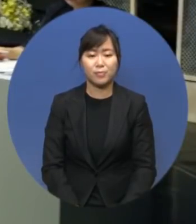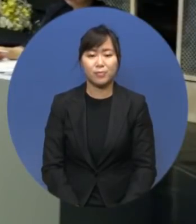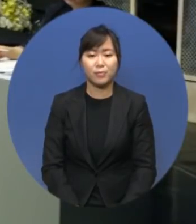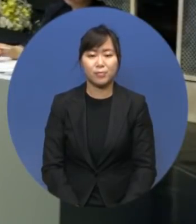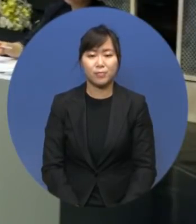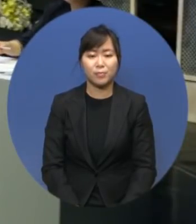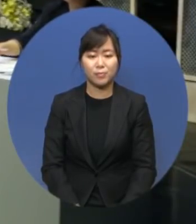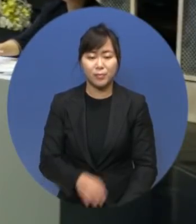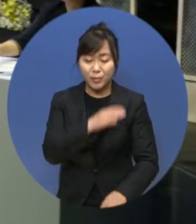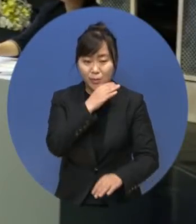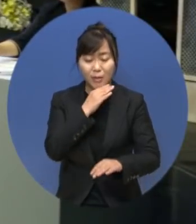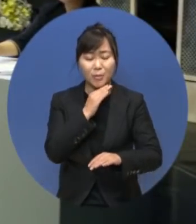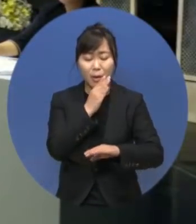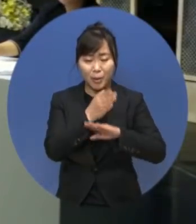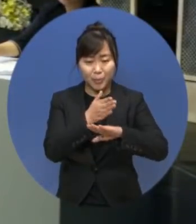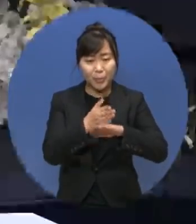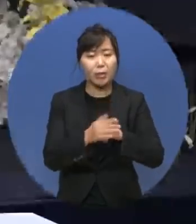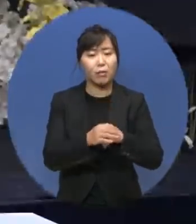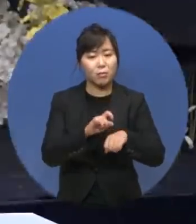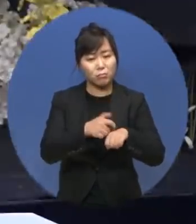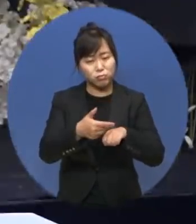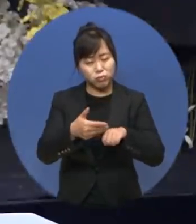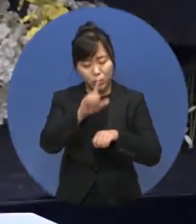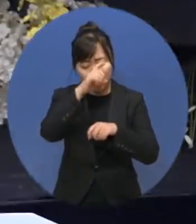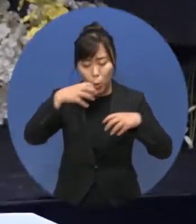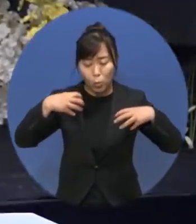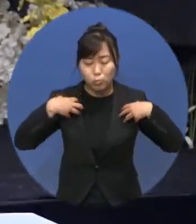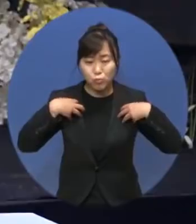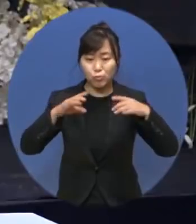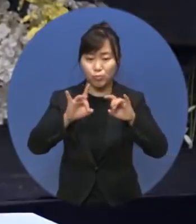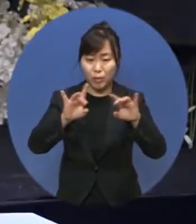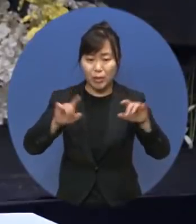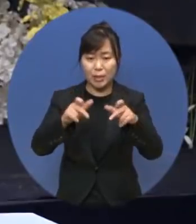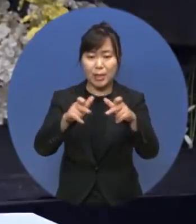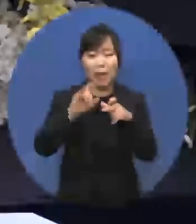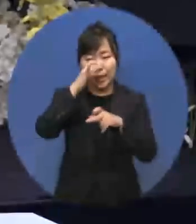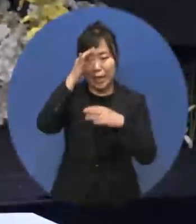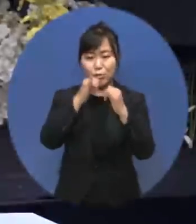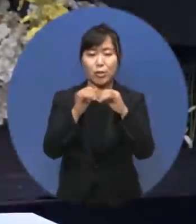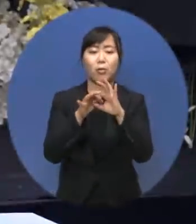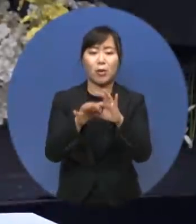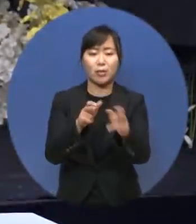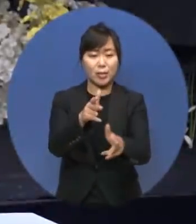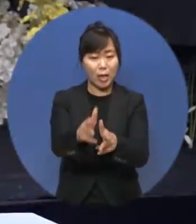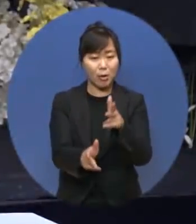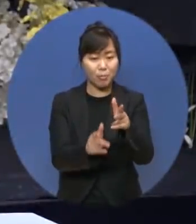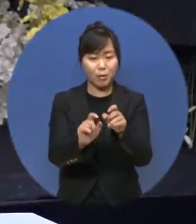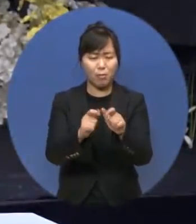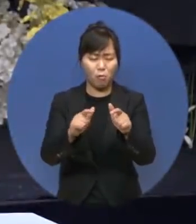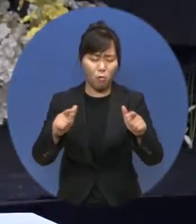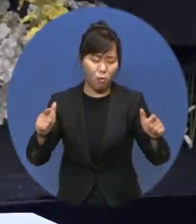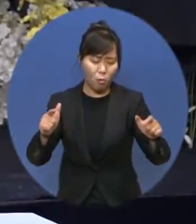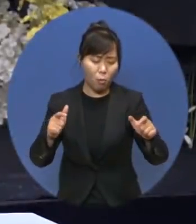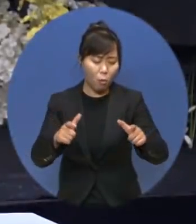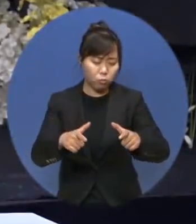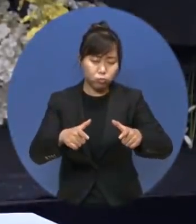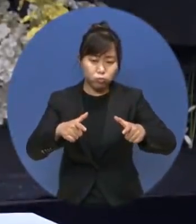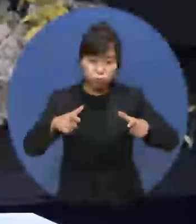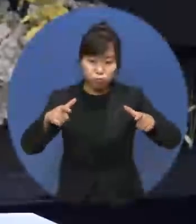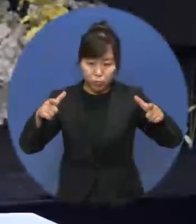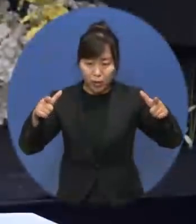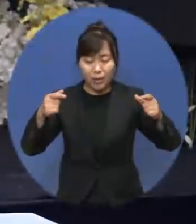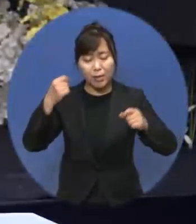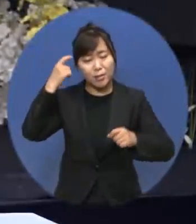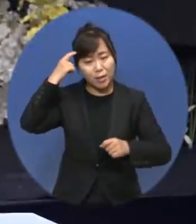네, 감사합니다. 갈수록 정부 부처에서 장애예술인 관련한 사업들이 다양해지고 풍성해지고 있다는